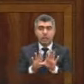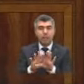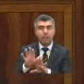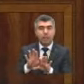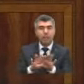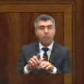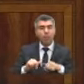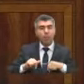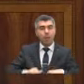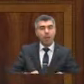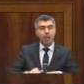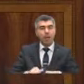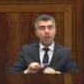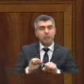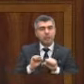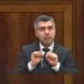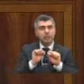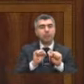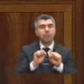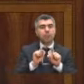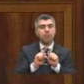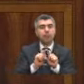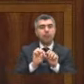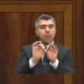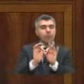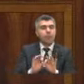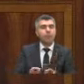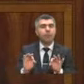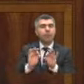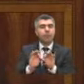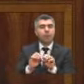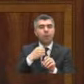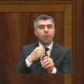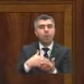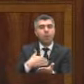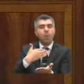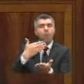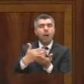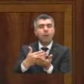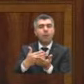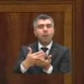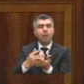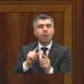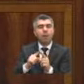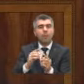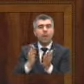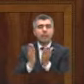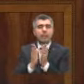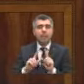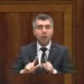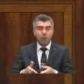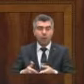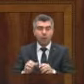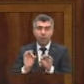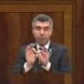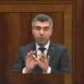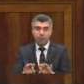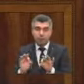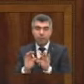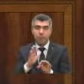والإجراءات لمجابهة العوامل المتعددة التي تؤدي إلى التسرب الدراسي، غير أنه